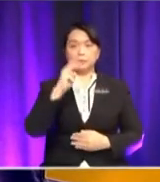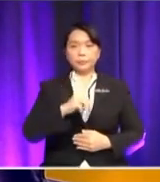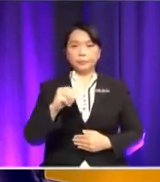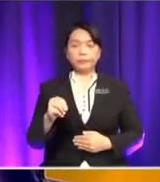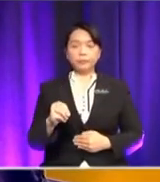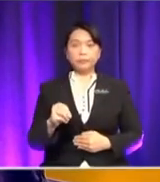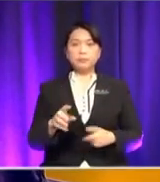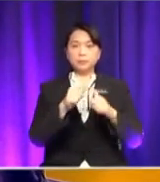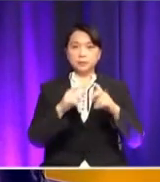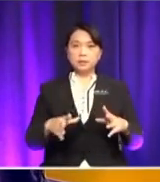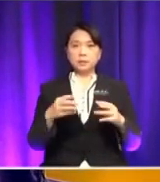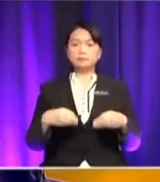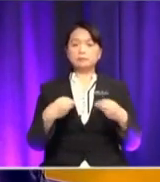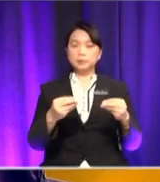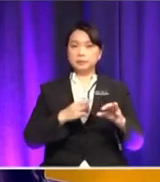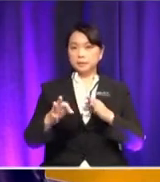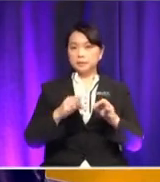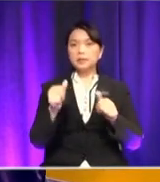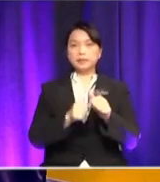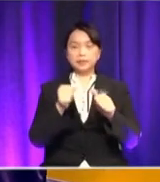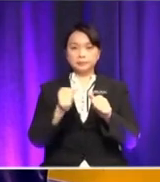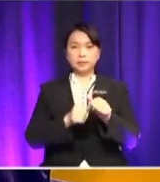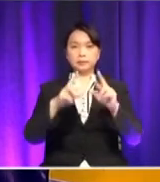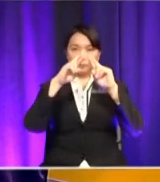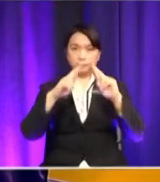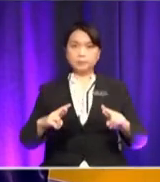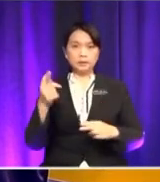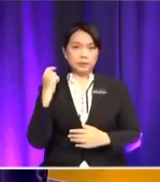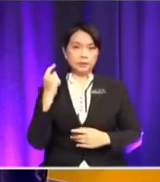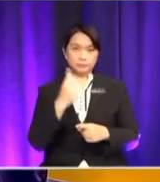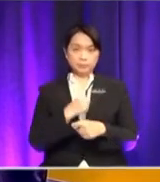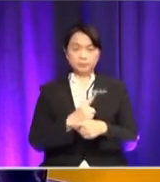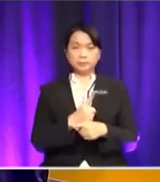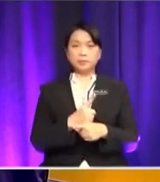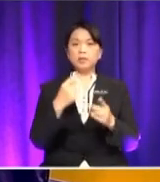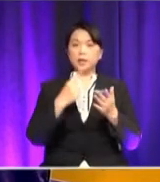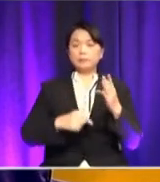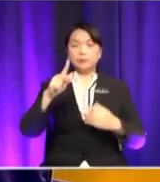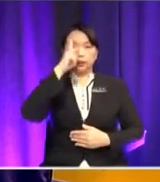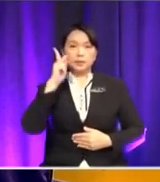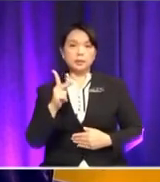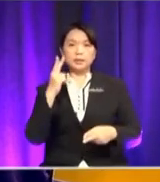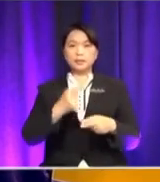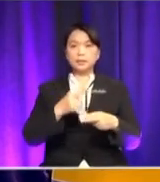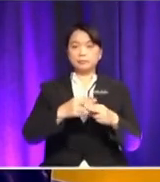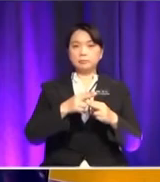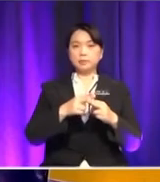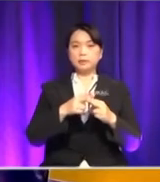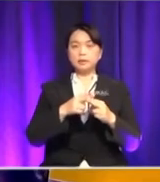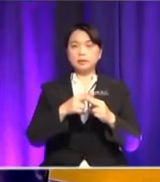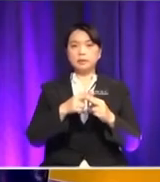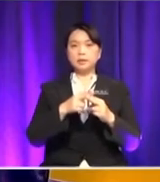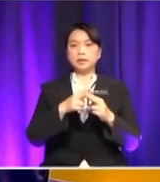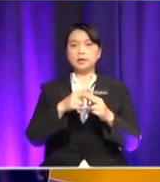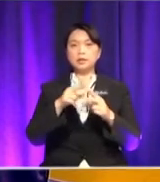cek gu memberi penerangan setiap jenis Bumbung yang terdapat di atas meja tadi Apakah namun spesifik Hai